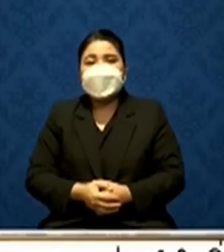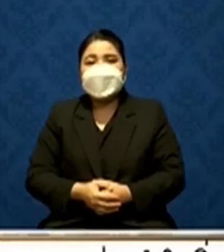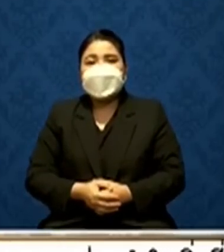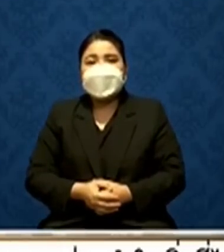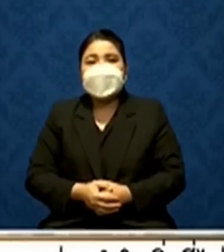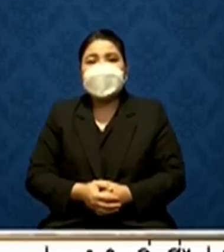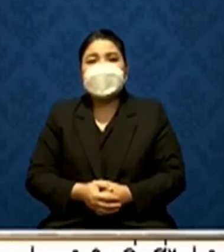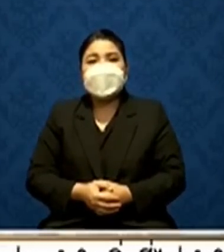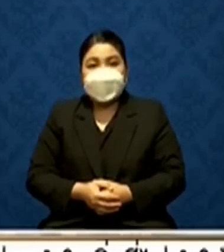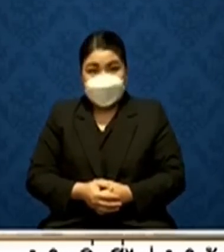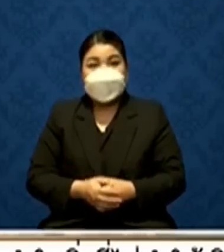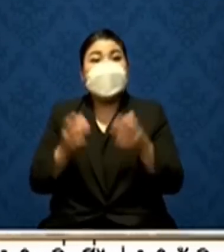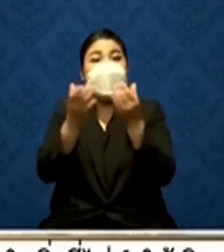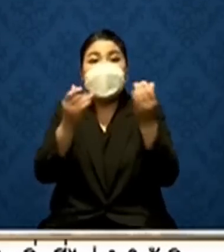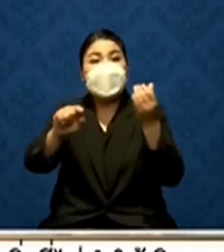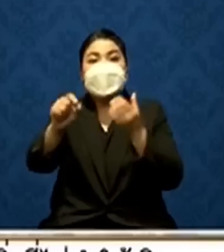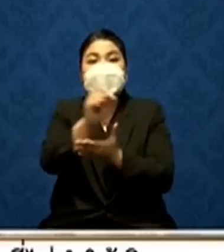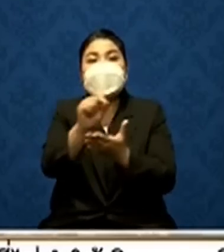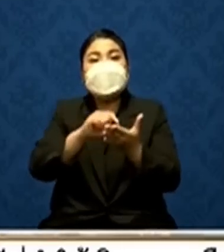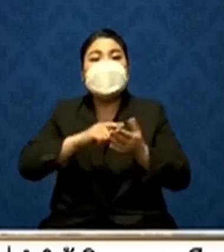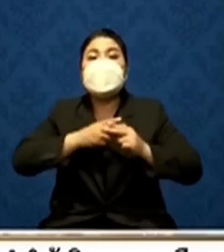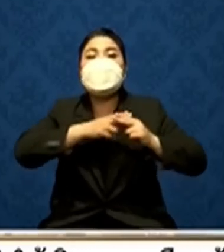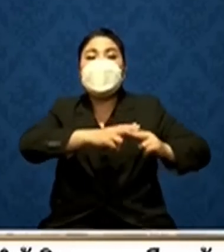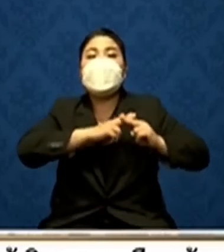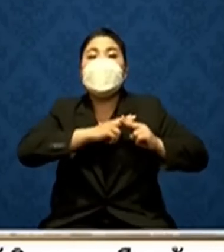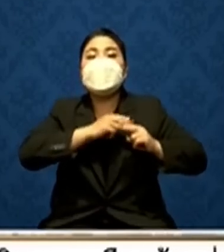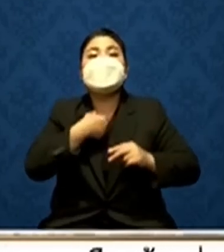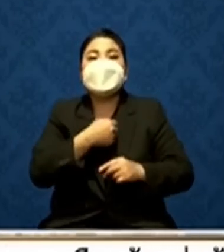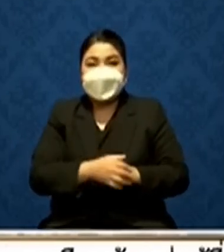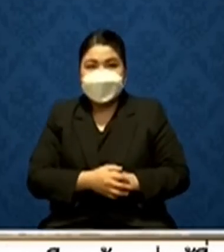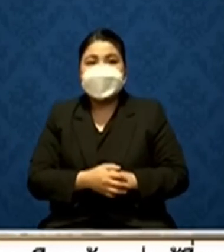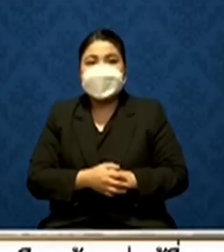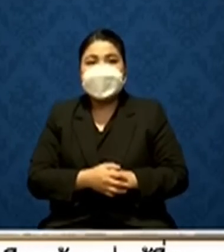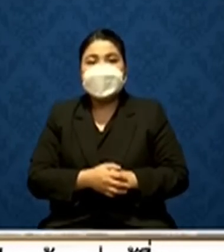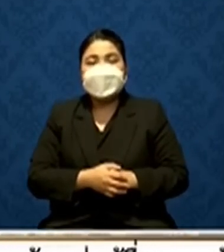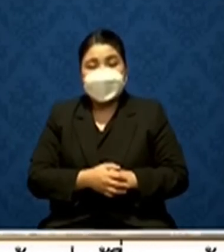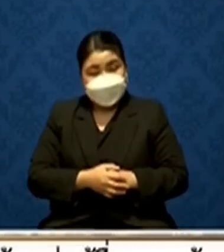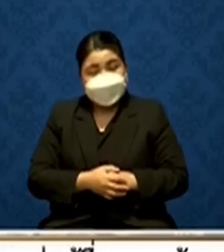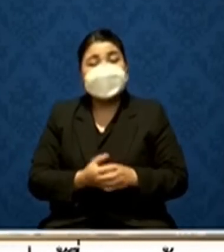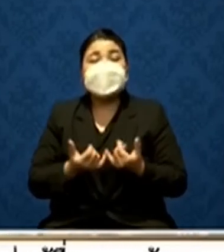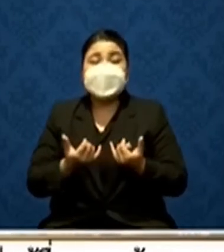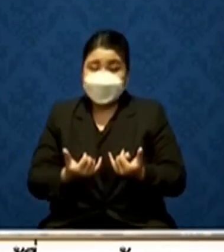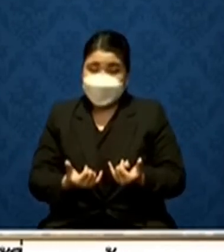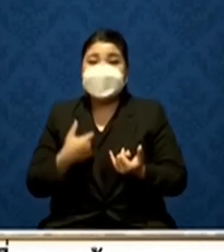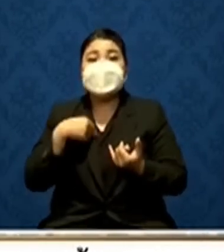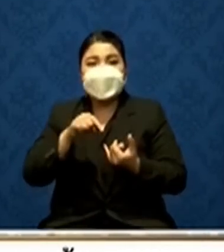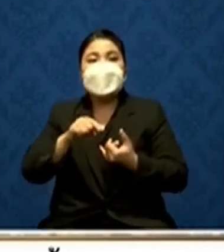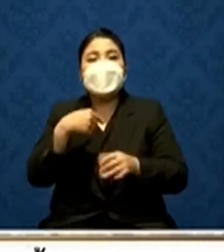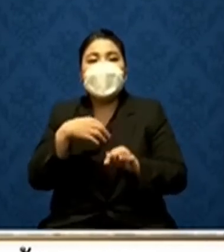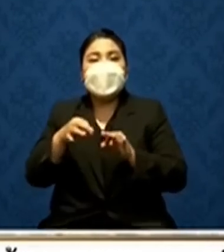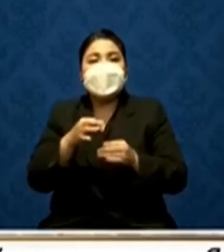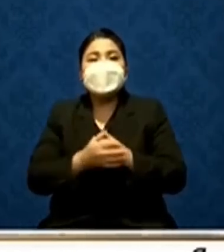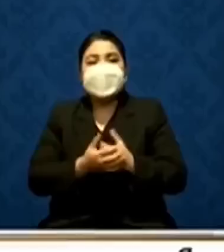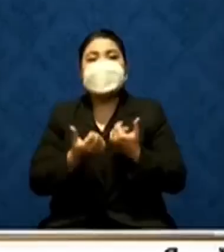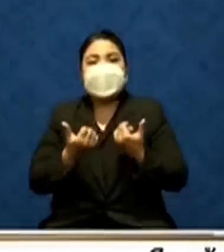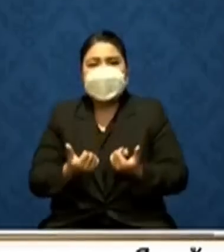โอ๊ยลูกชิ้นรัฐมนตรีชอบอาการที่ท่านเขียนได้เพื่อตัวเองเท่านั้นอ่ะโอ้นี่ก็ทำได้ครับด้วยความเคารพจริงๆธรรมดานี่ก็